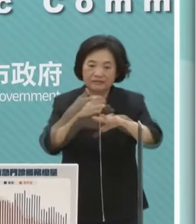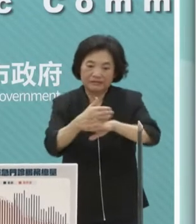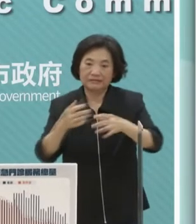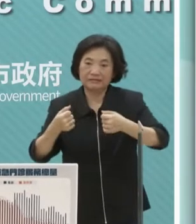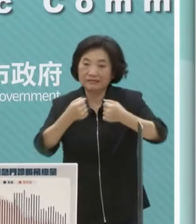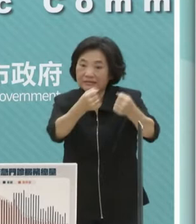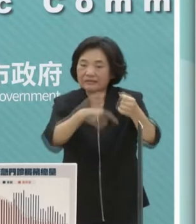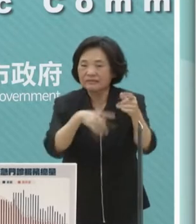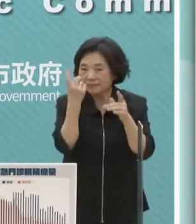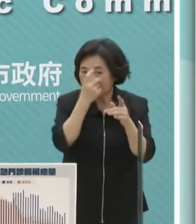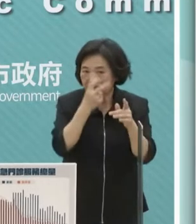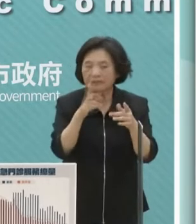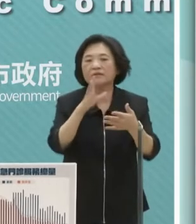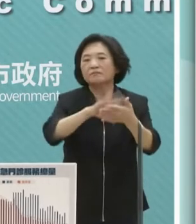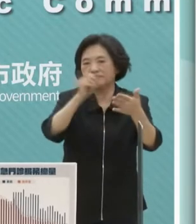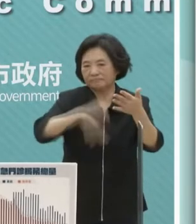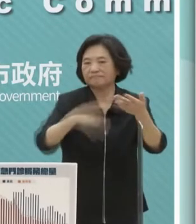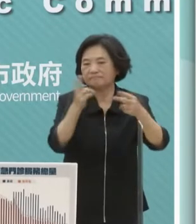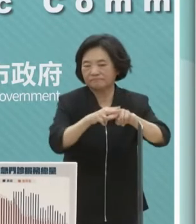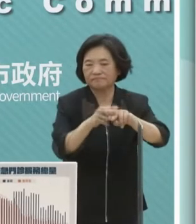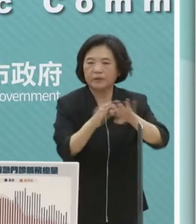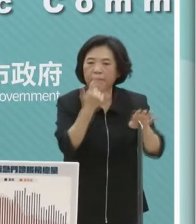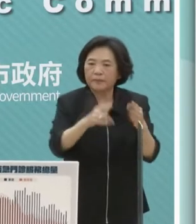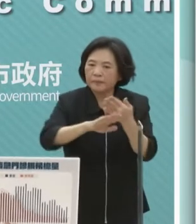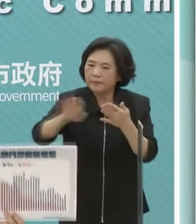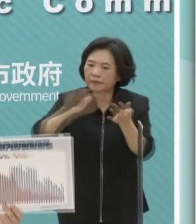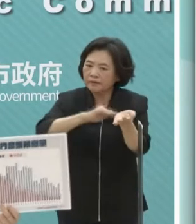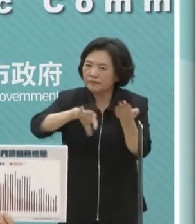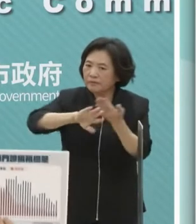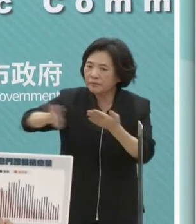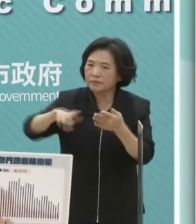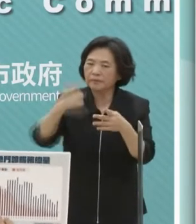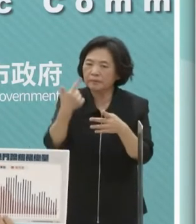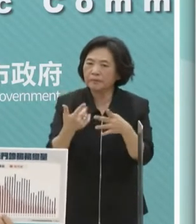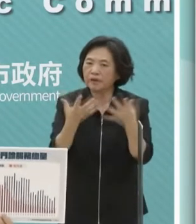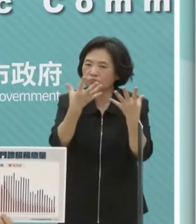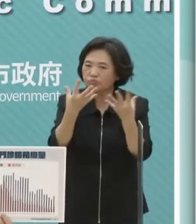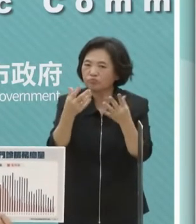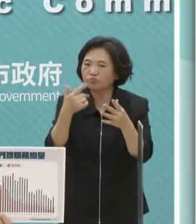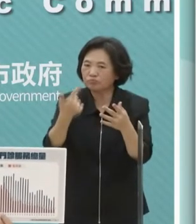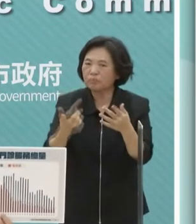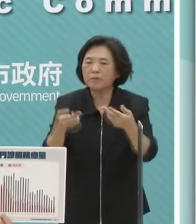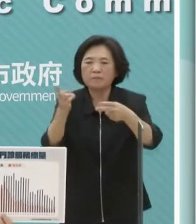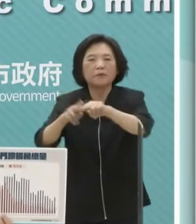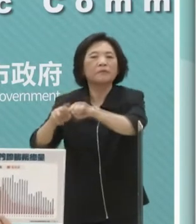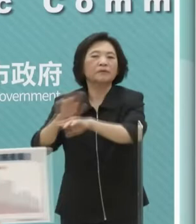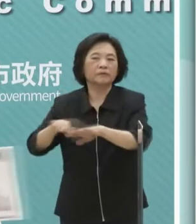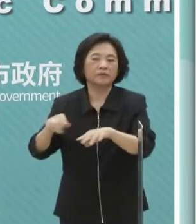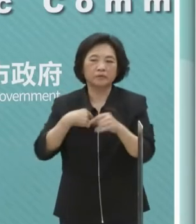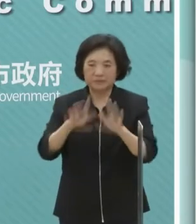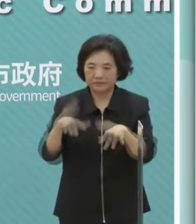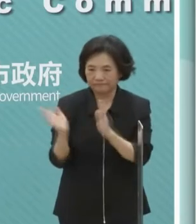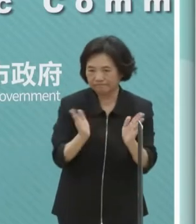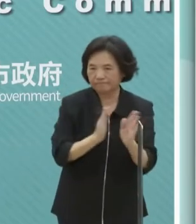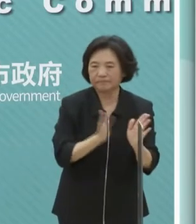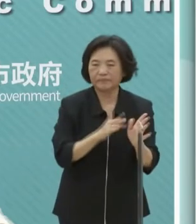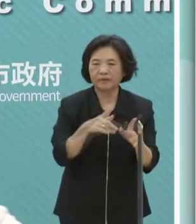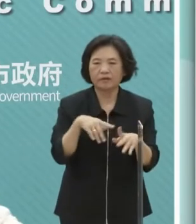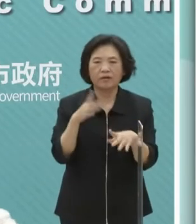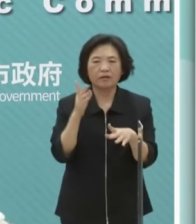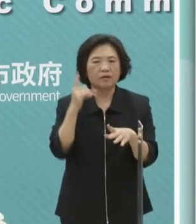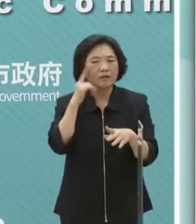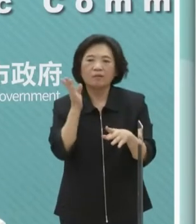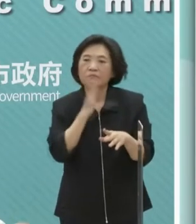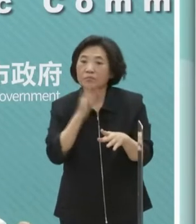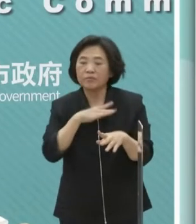疫机门诊，我们会慢慢把它撤掉，所以这个大概是我们已经进入这个盘整期了。